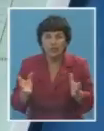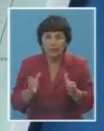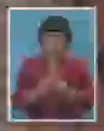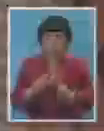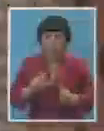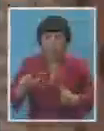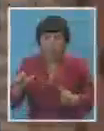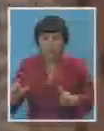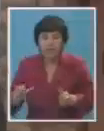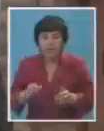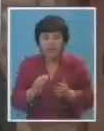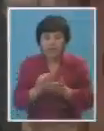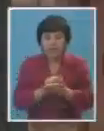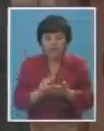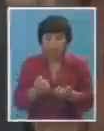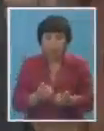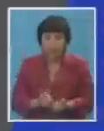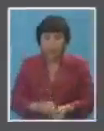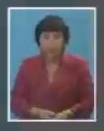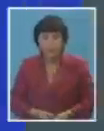азамат қолдарына диплом алды.